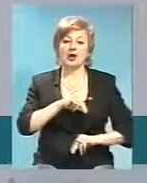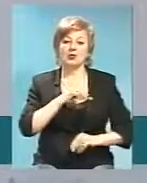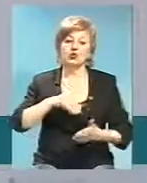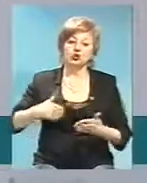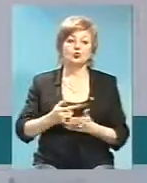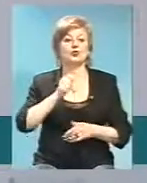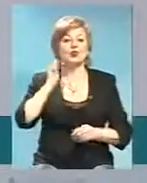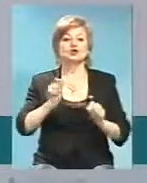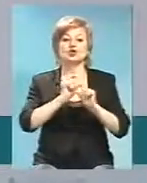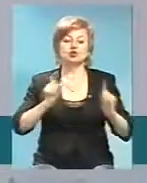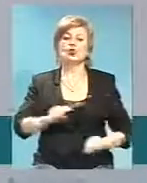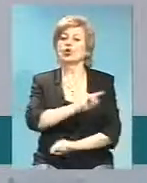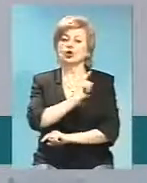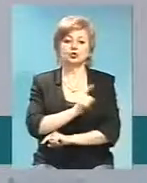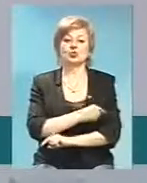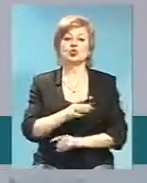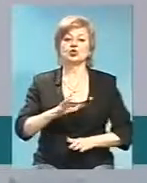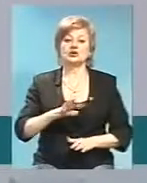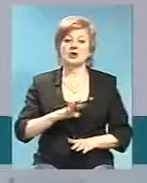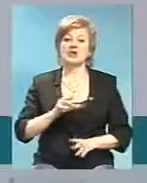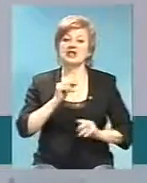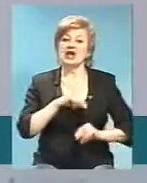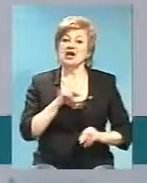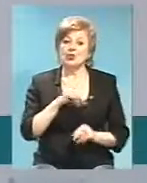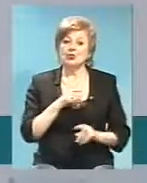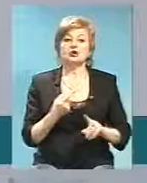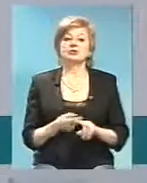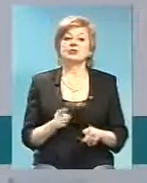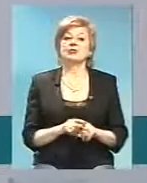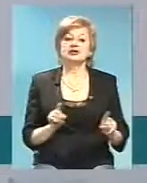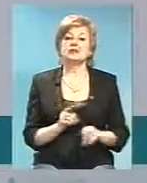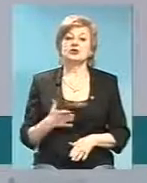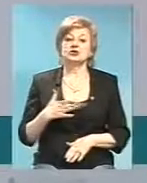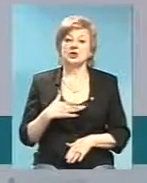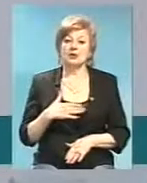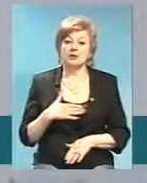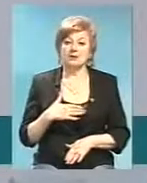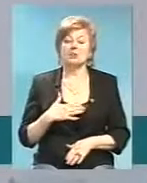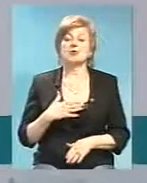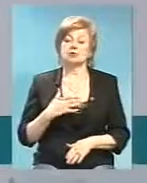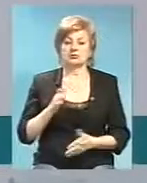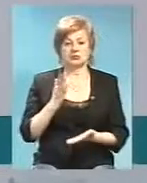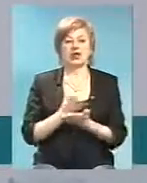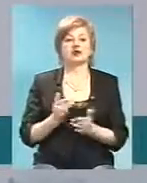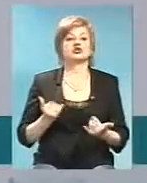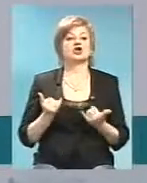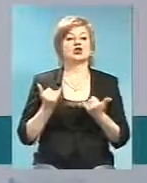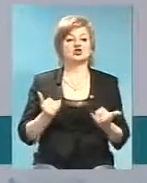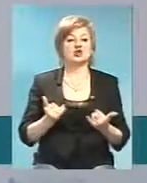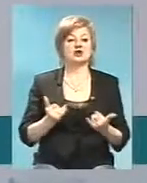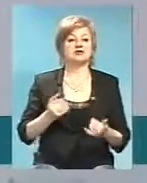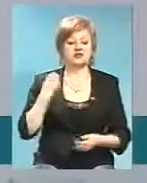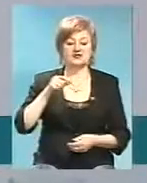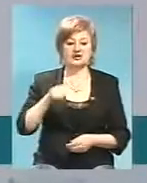школі. Напружена була дуже робота, тому що ми мали за честь в місті Запоріжжі